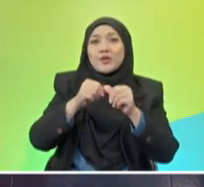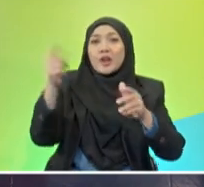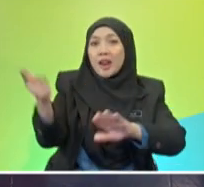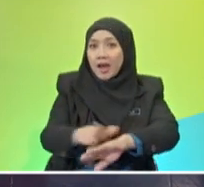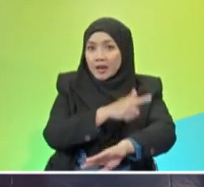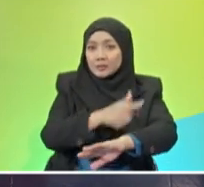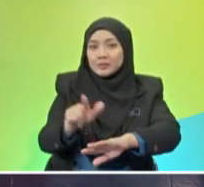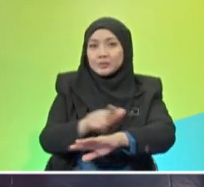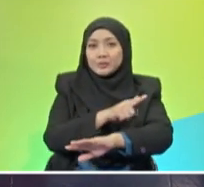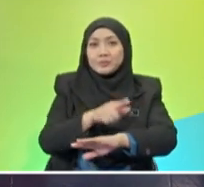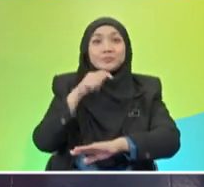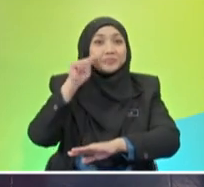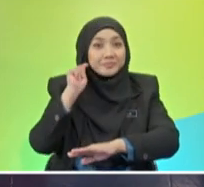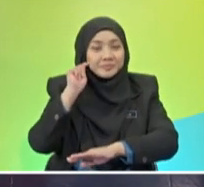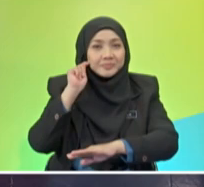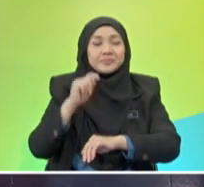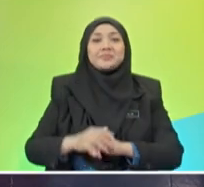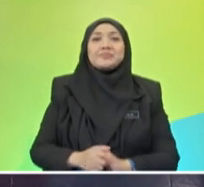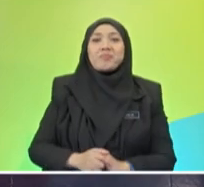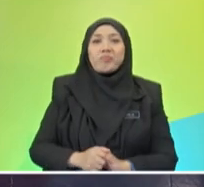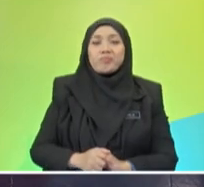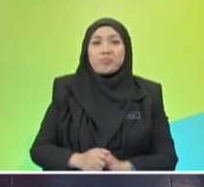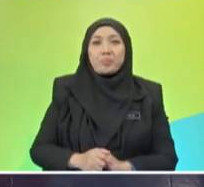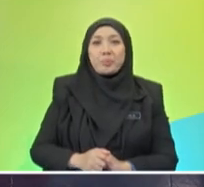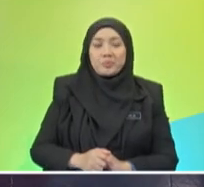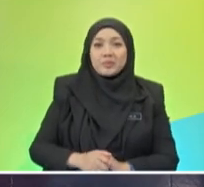sepuluh. Itu nombor menaik. Baik, kita susun.